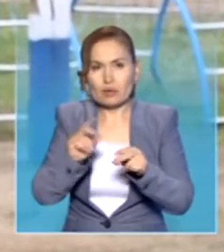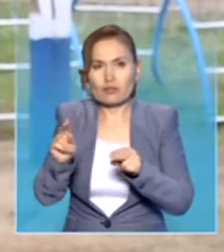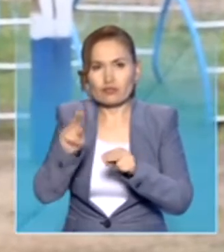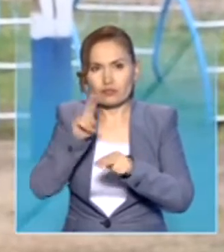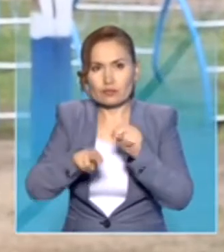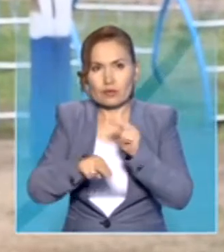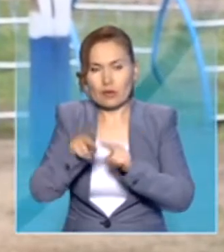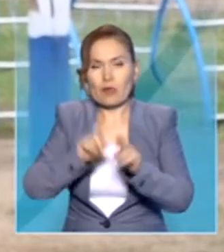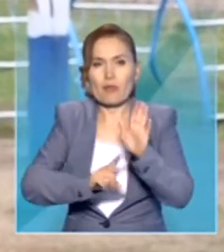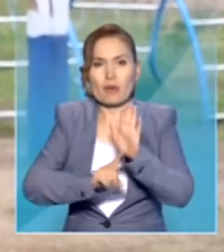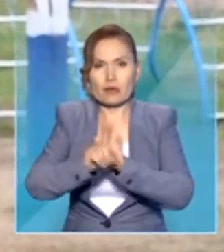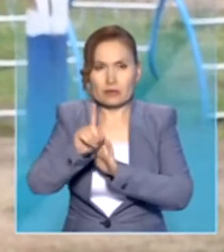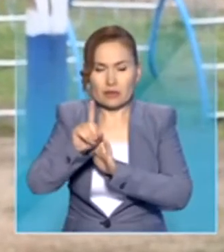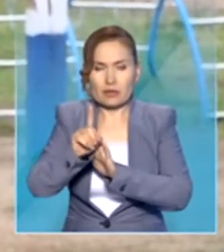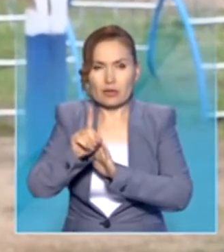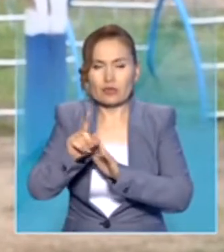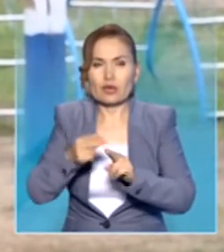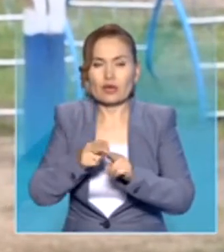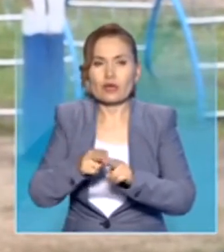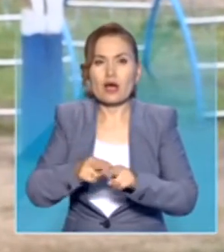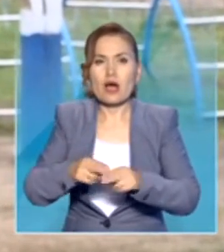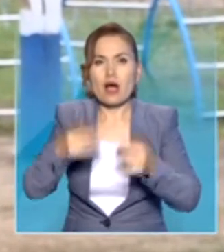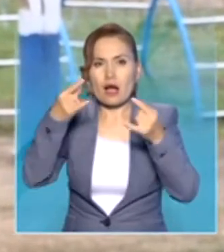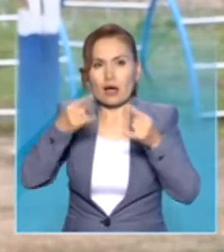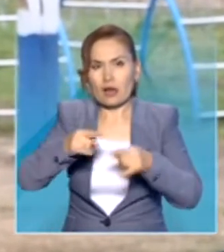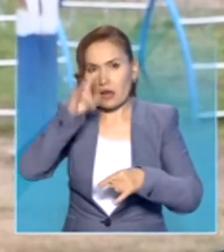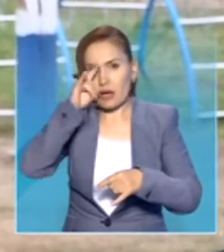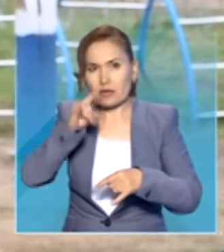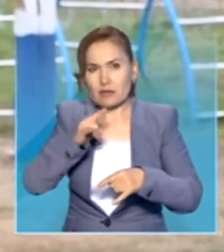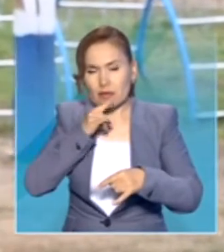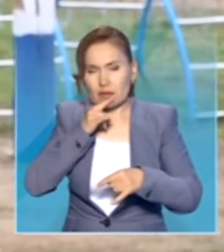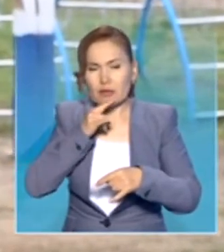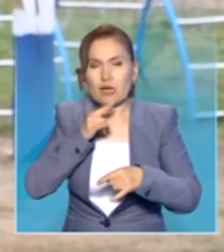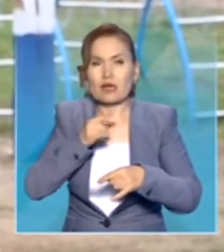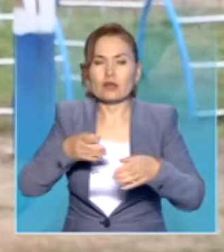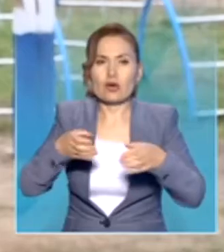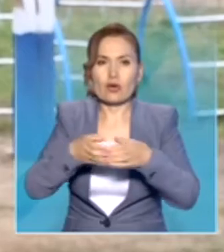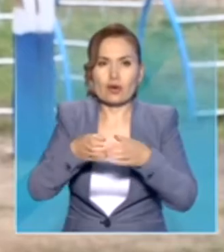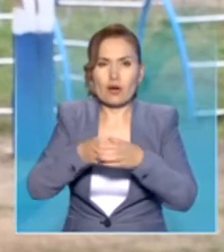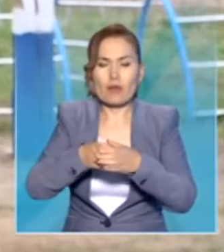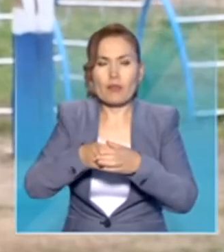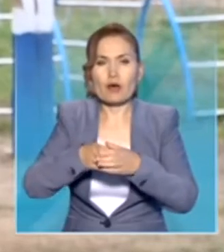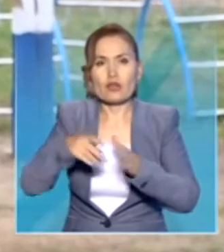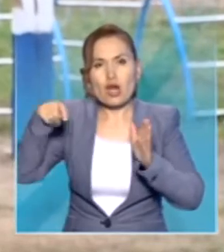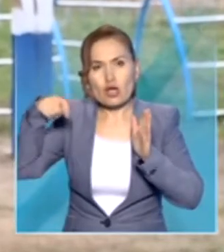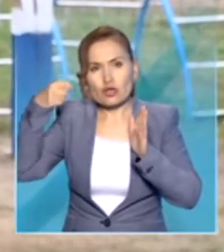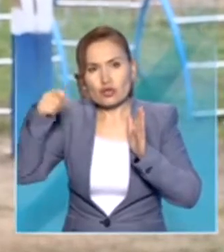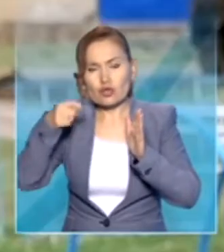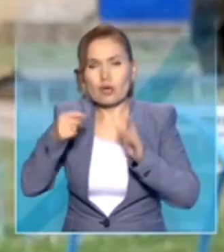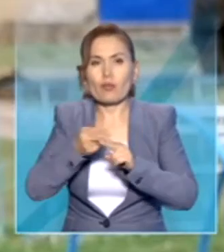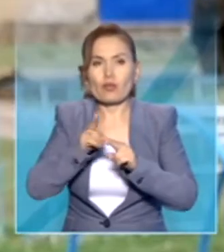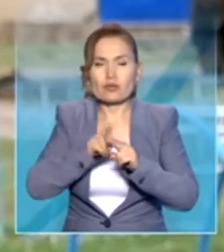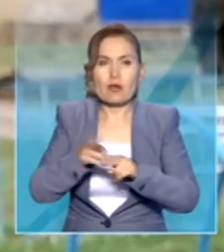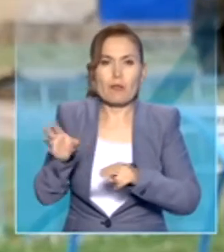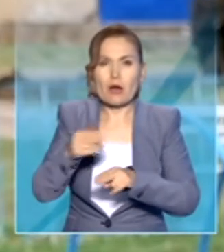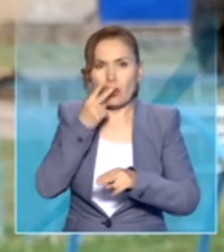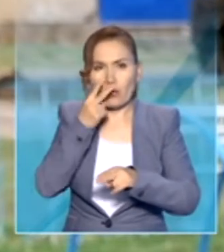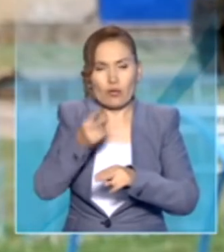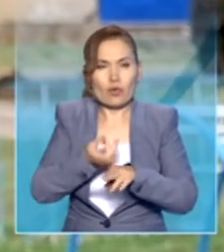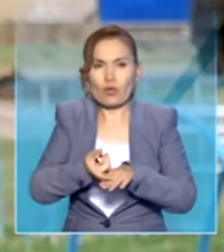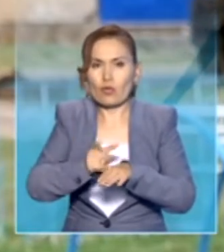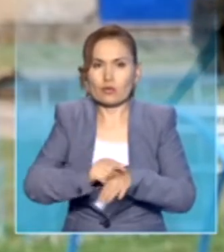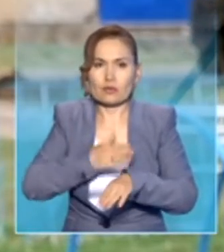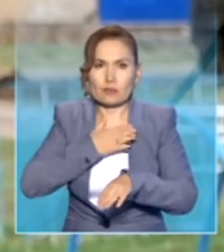бастакет салып жатыр. Енді ұлттық арнаға рахмет. Өздеріңіз кеп түсіріңіздер ғой, осы мәселе көтеріліп, ауыл қуанып жатыр